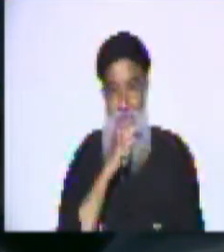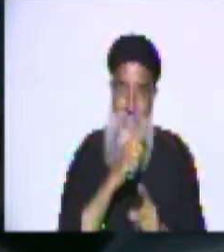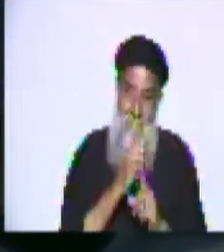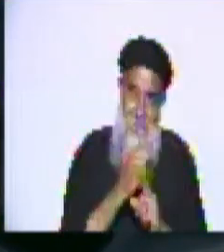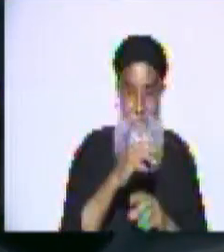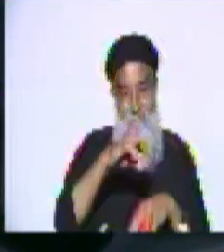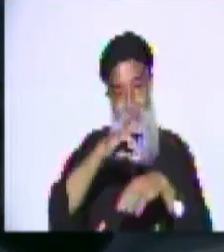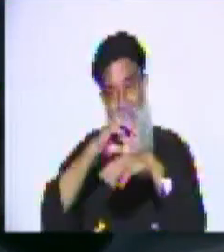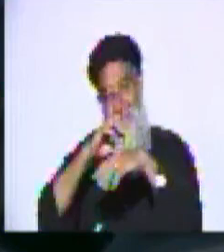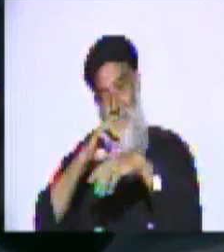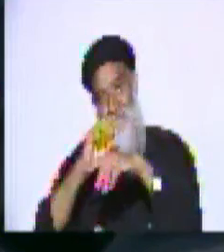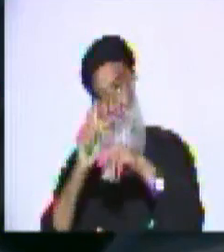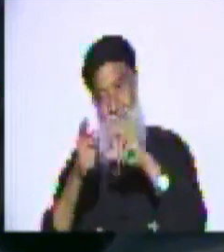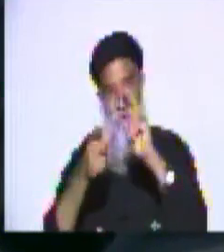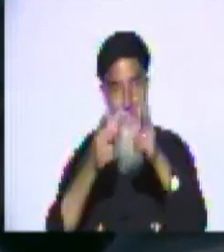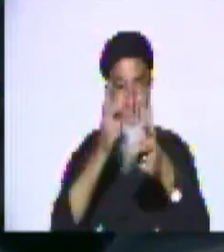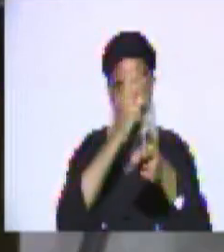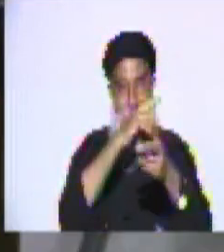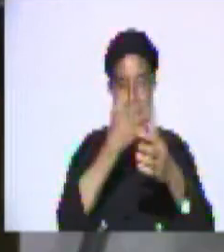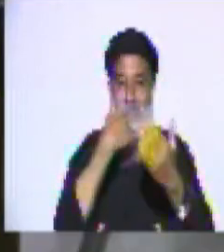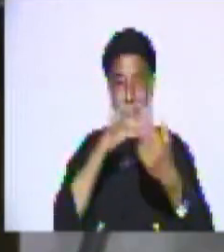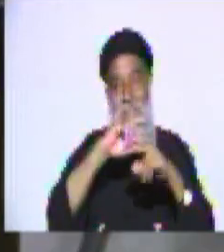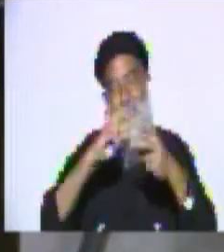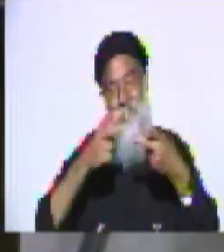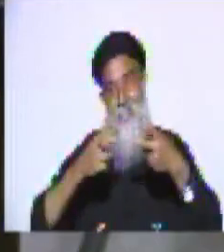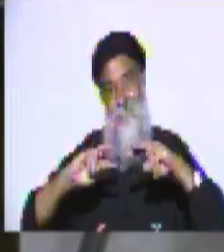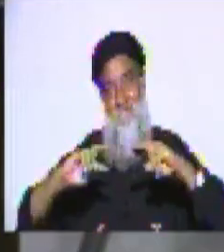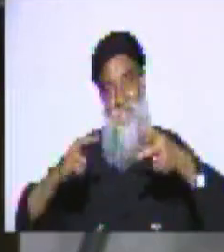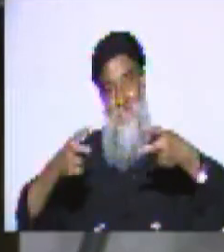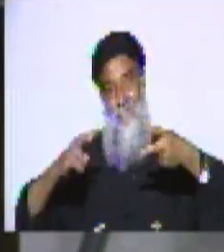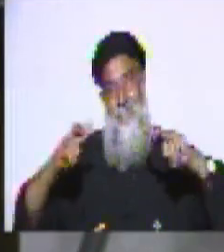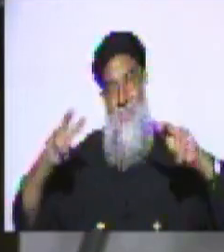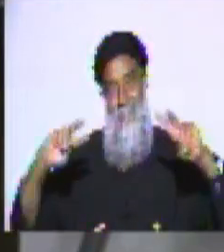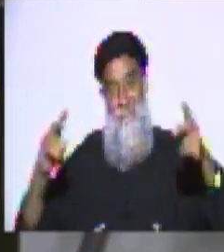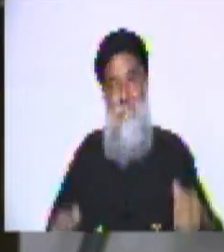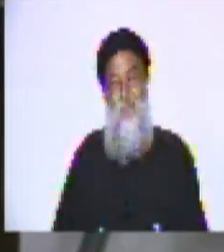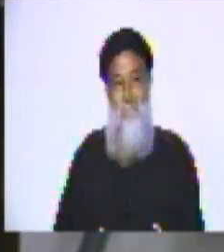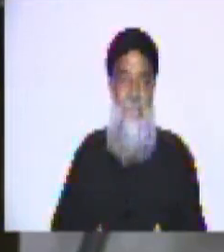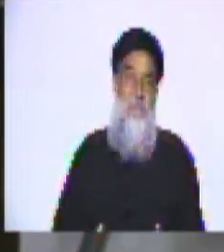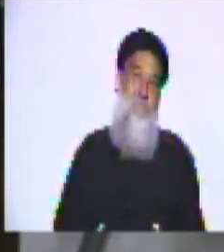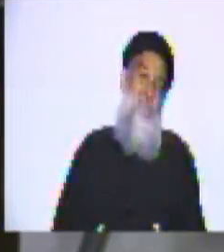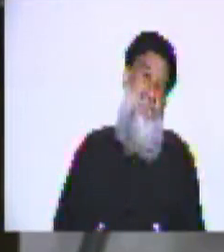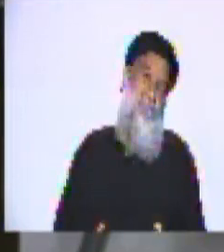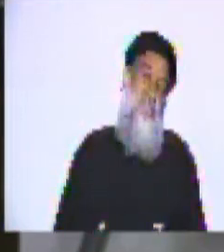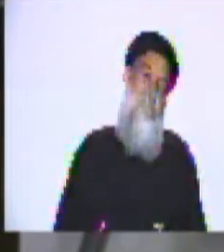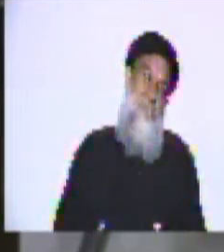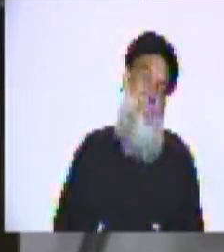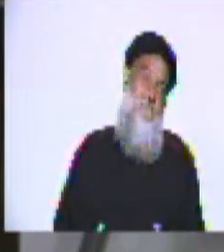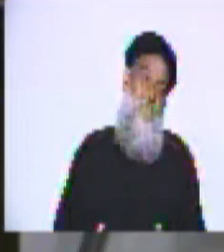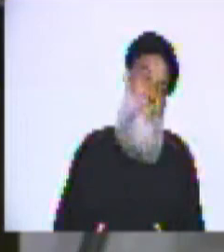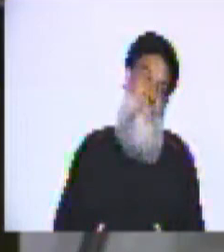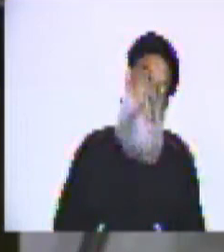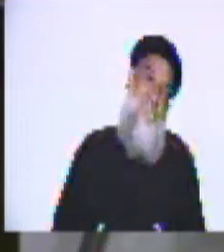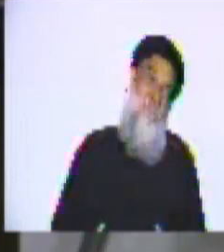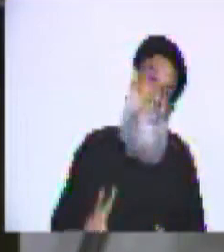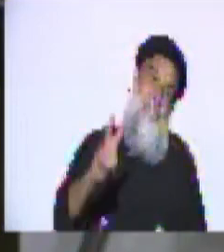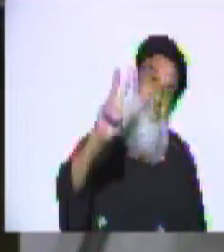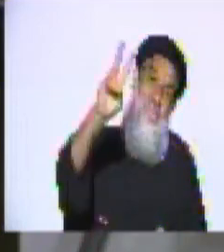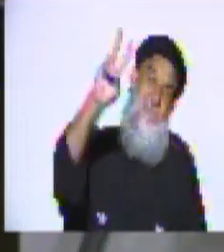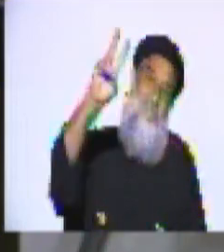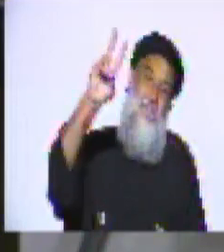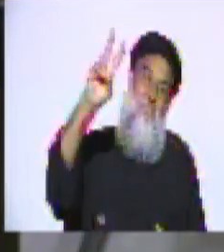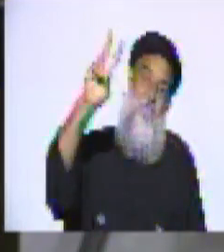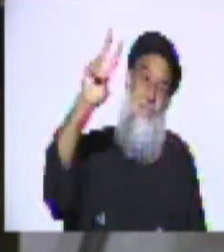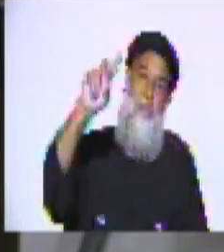وهكذا. مش حد زي التاني أبدا. يعني 7.5 مليار في العالم،